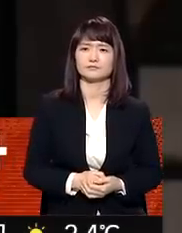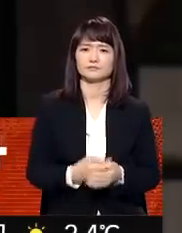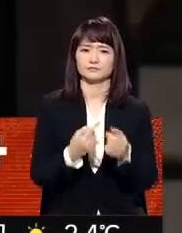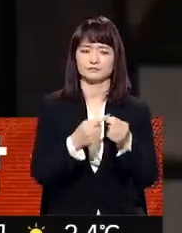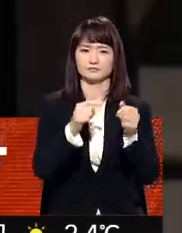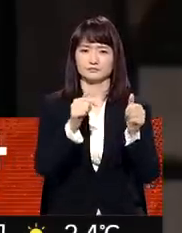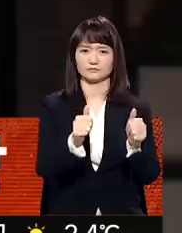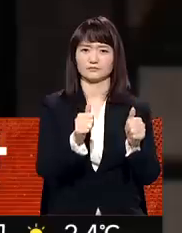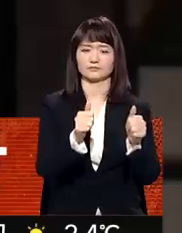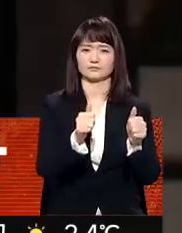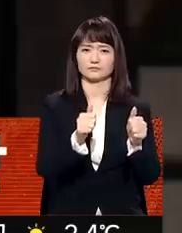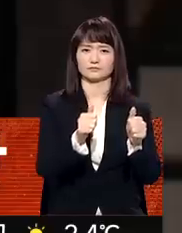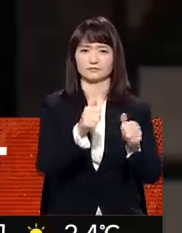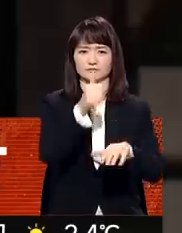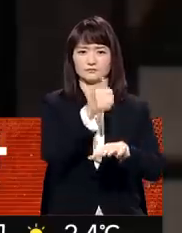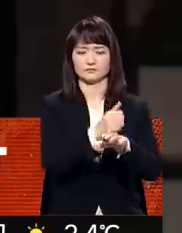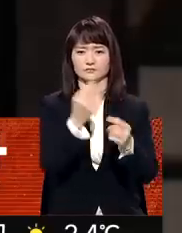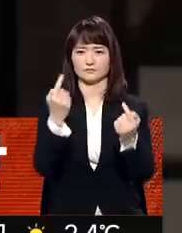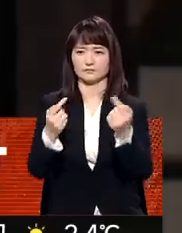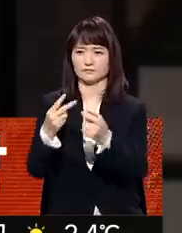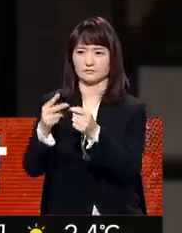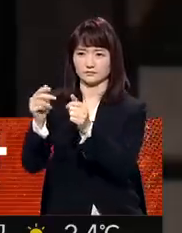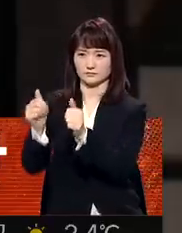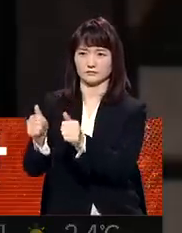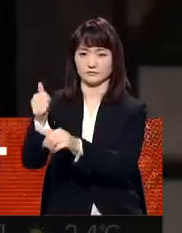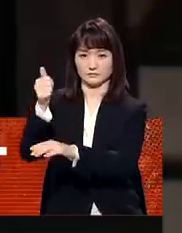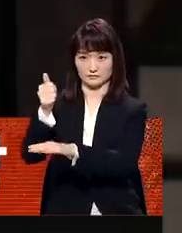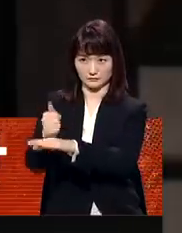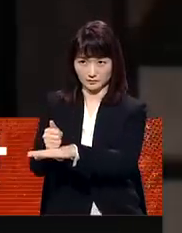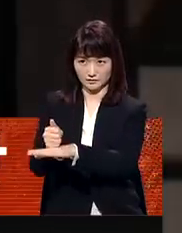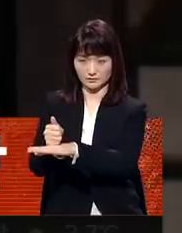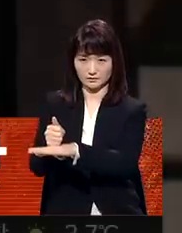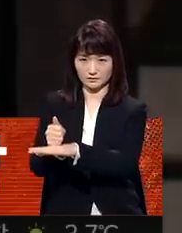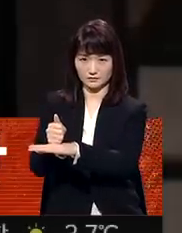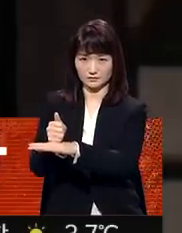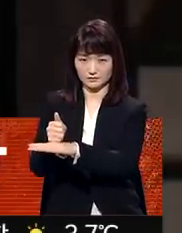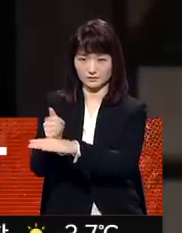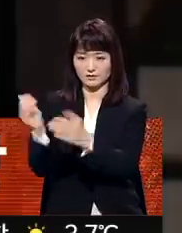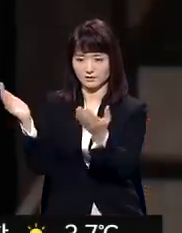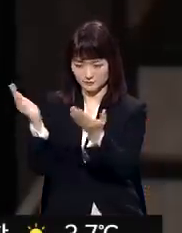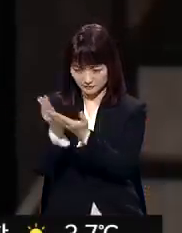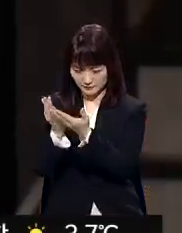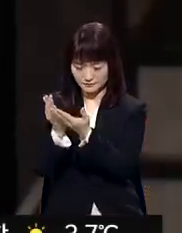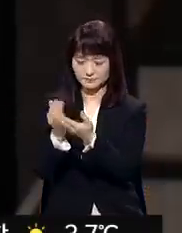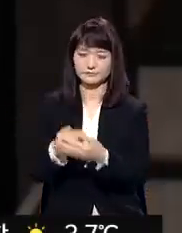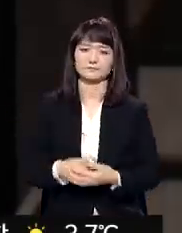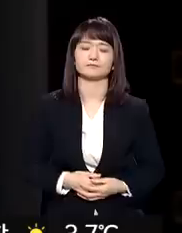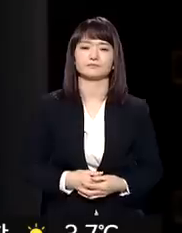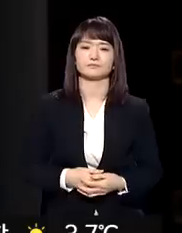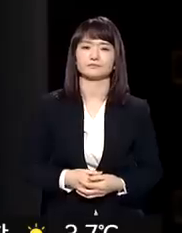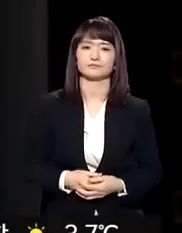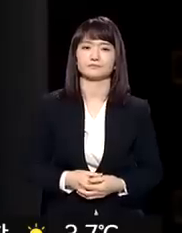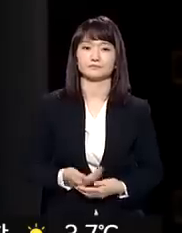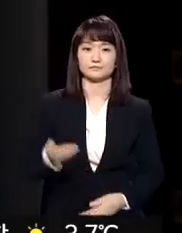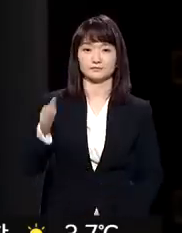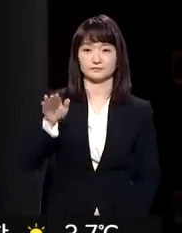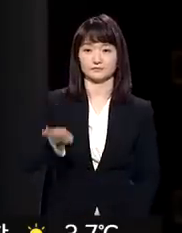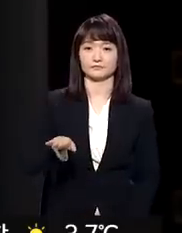1심 판결 보다는 인심의 항소심 판결이 훨씬 더 법리적으로 타당하다는 말씀드리겠습니다 자 하지만